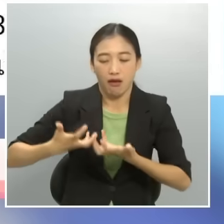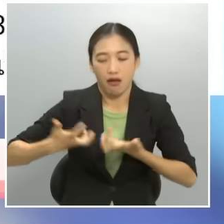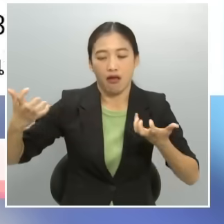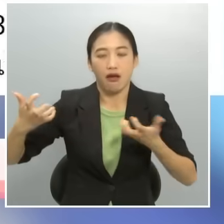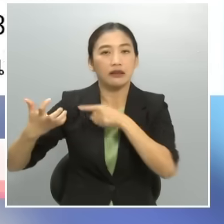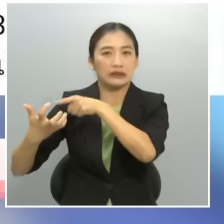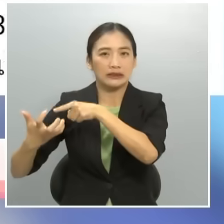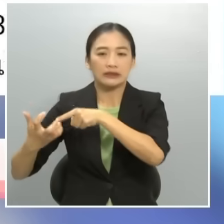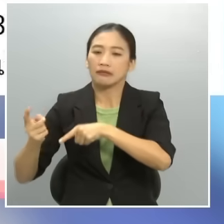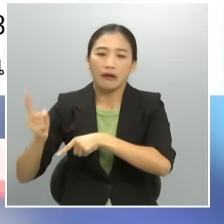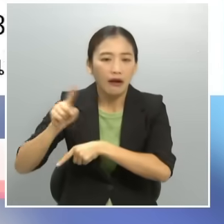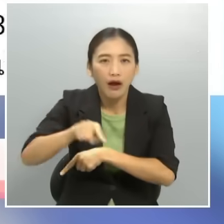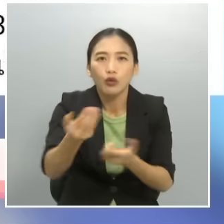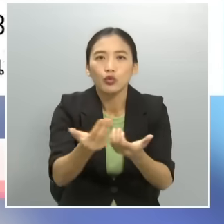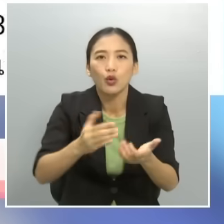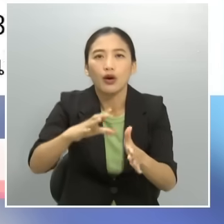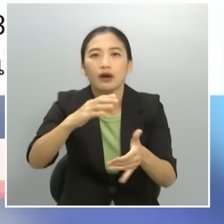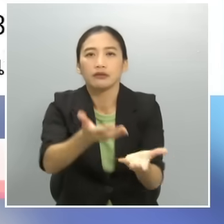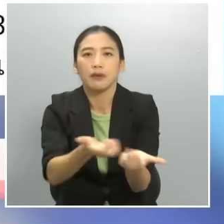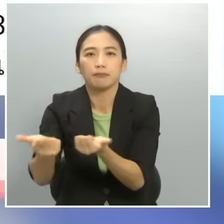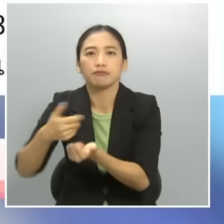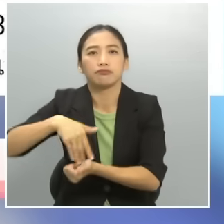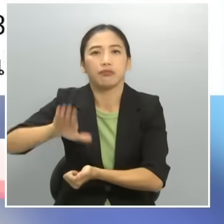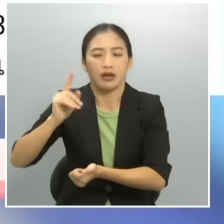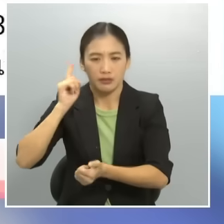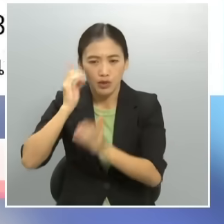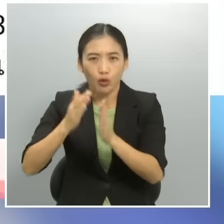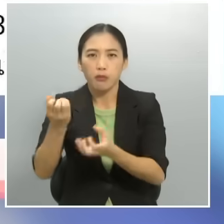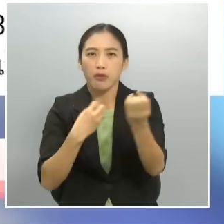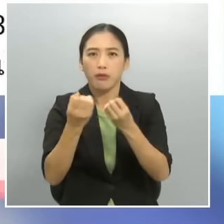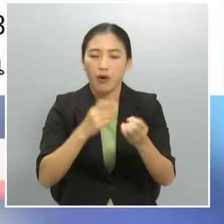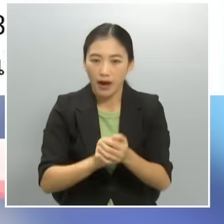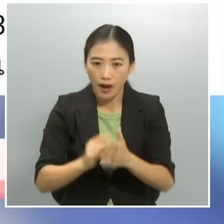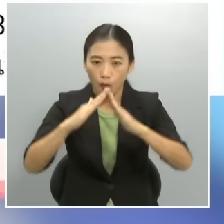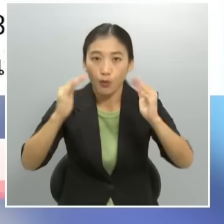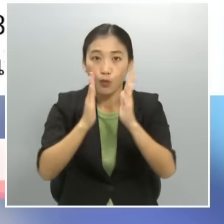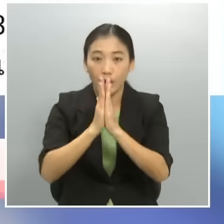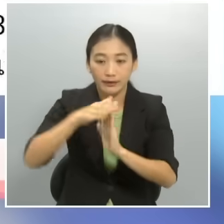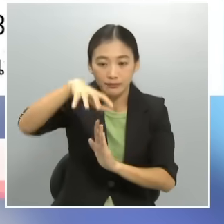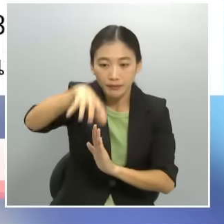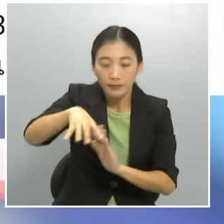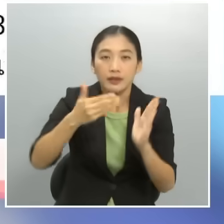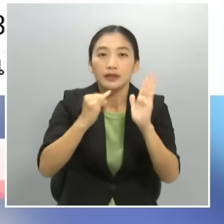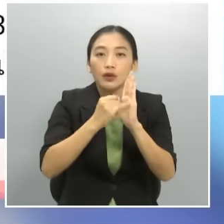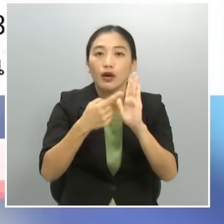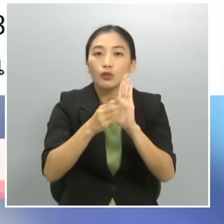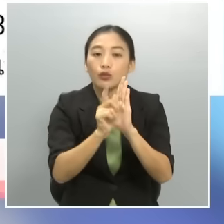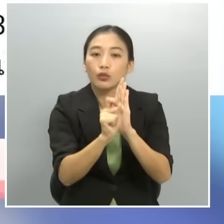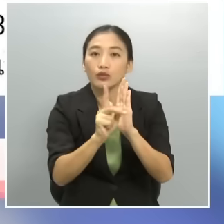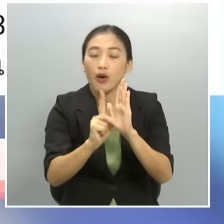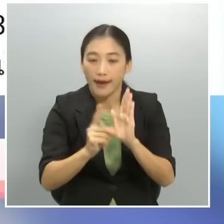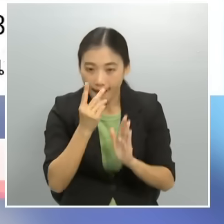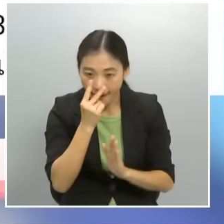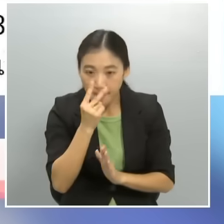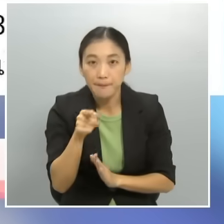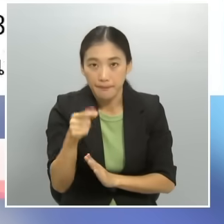มีคนแจ้งเบาะแสนะคะว่าไปเจออัมพลกับเด็กน้อยอยู่ที่วัดศรีพดุงพัฒนาที่อุดรธานีทั้งหมดก็รีบตามไปห